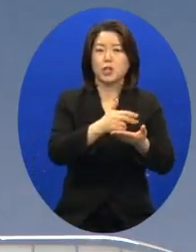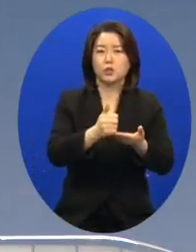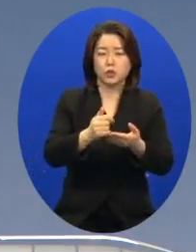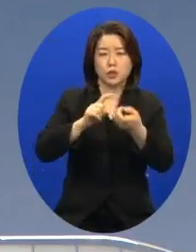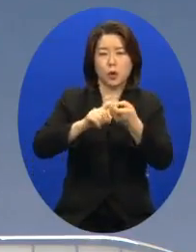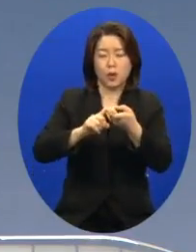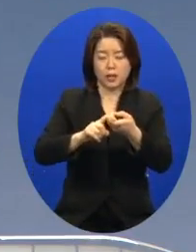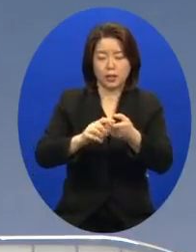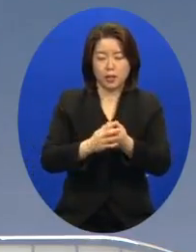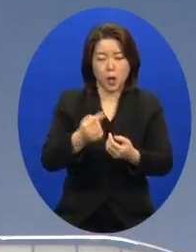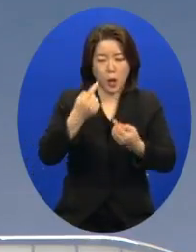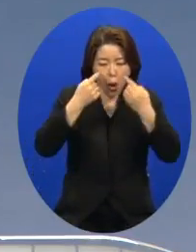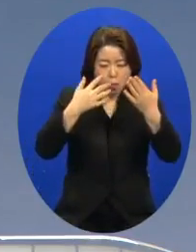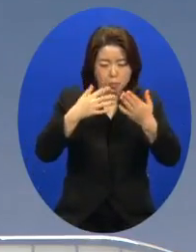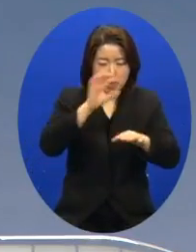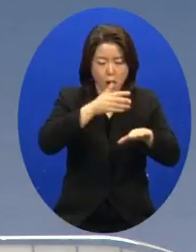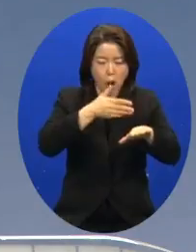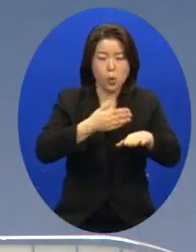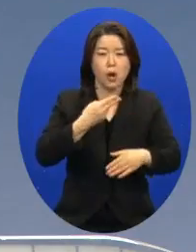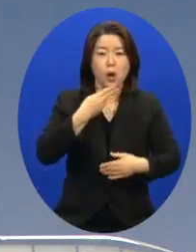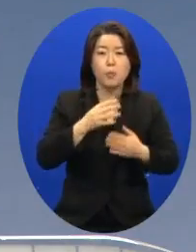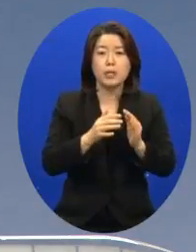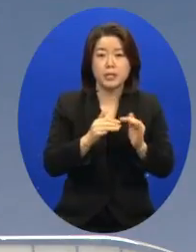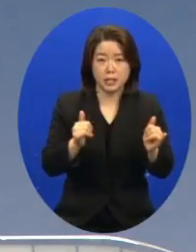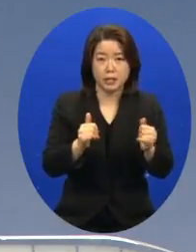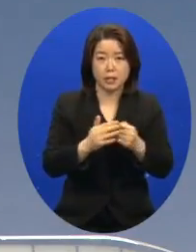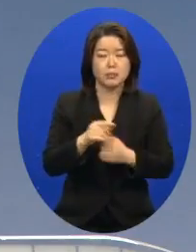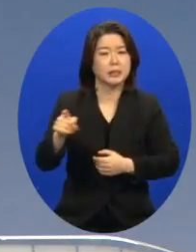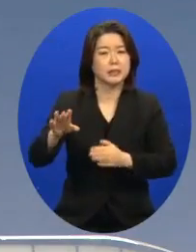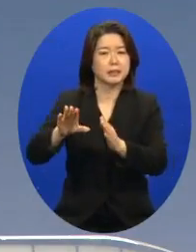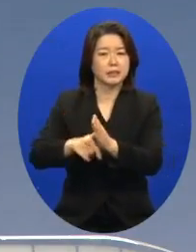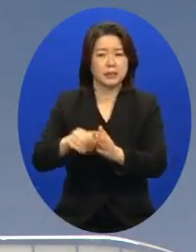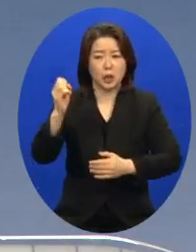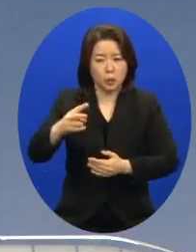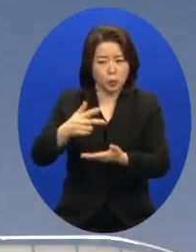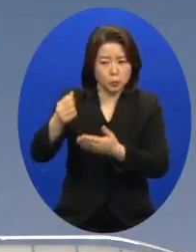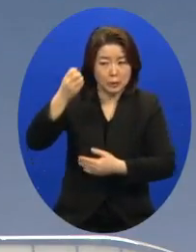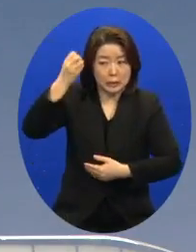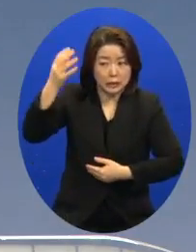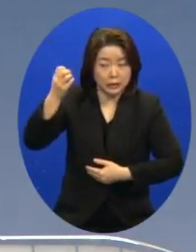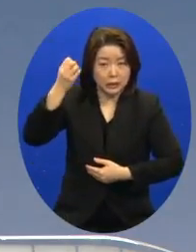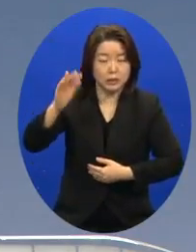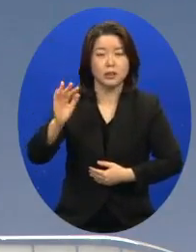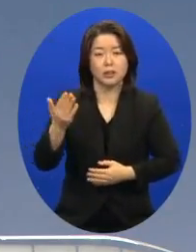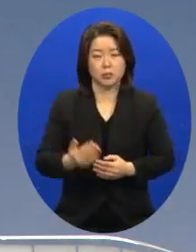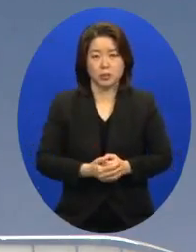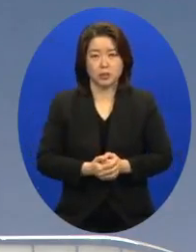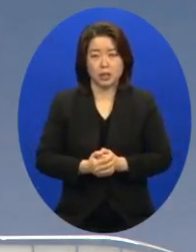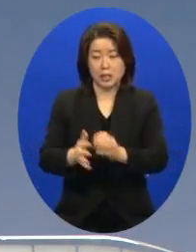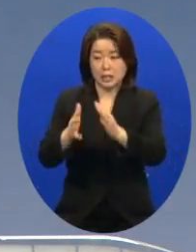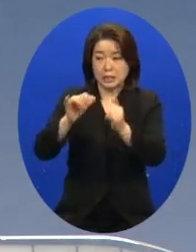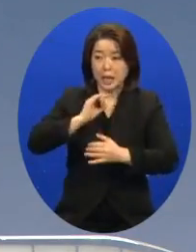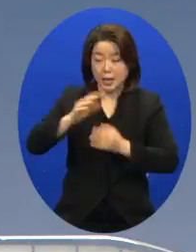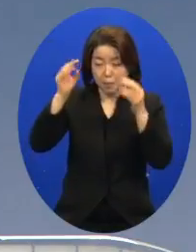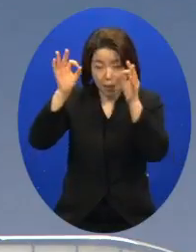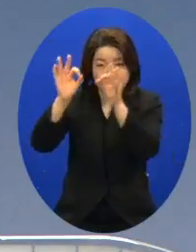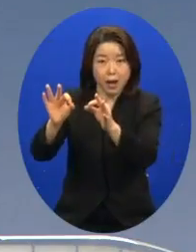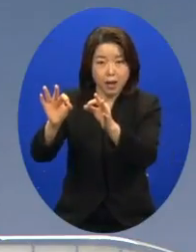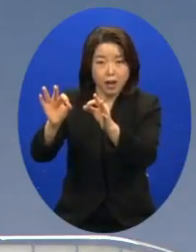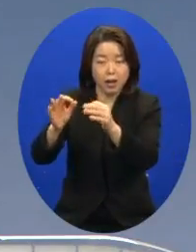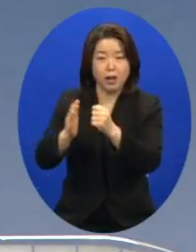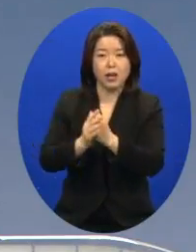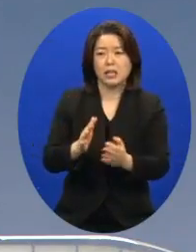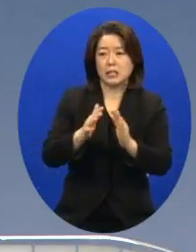관계가 분명히 훈련되지 않은 사람을 그 때 주님을 잊어버리게 됩니다 사람만 보이게 되니까